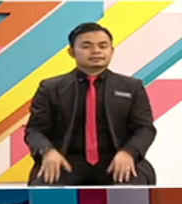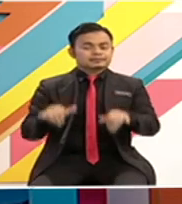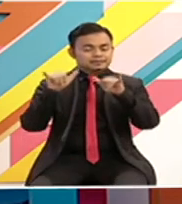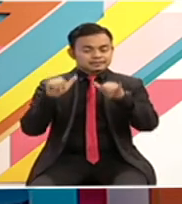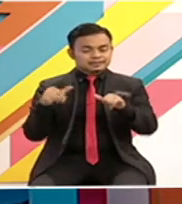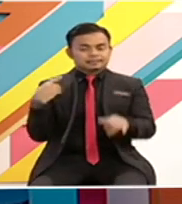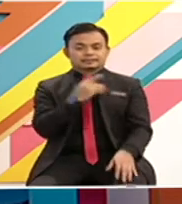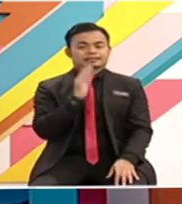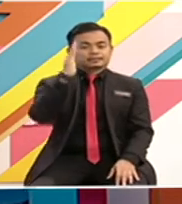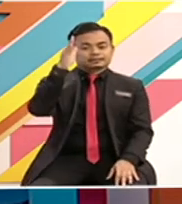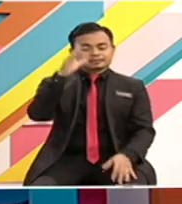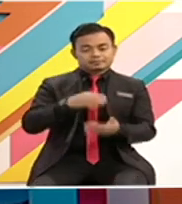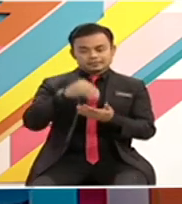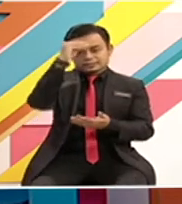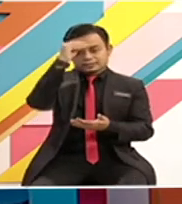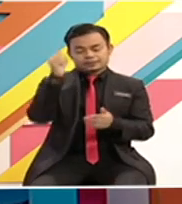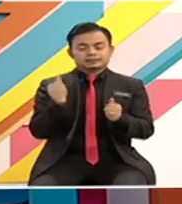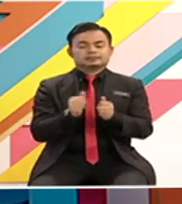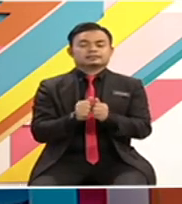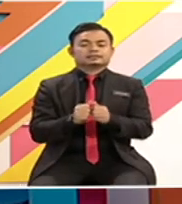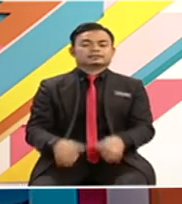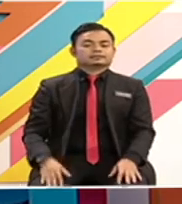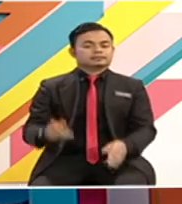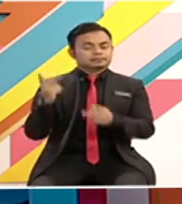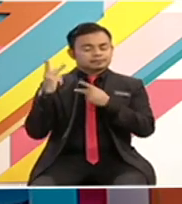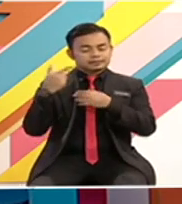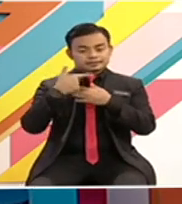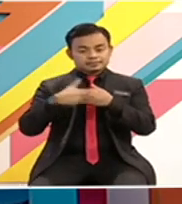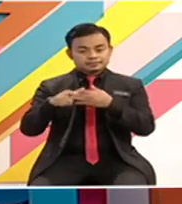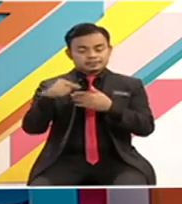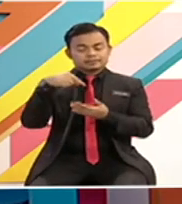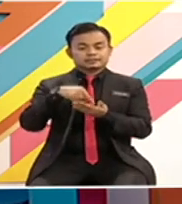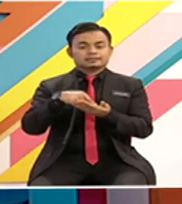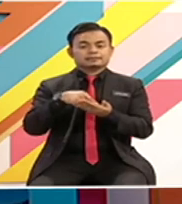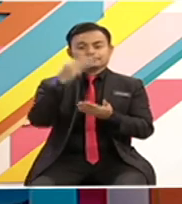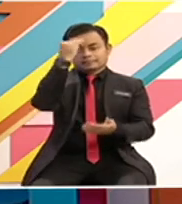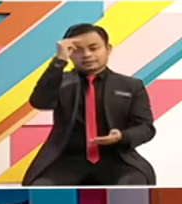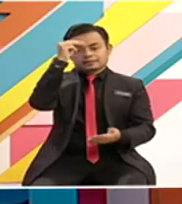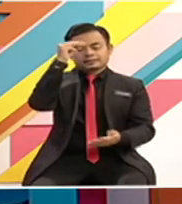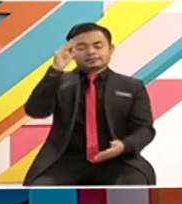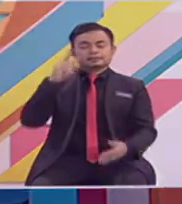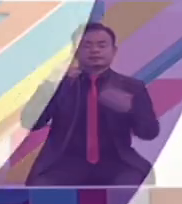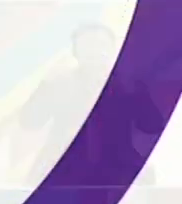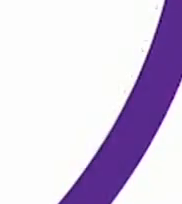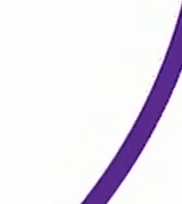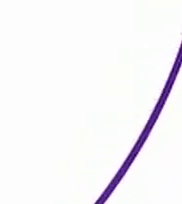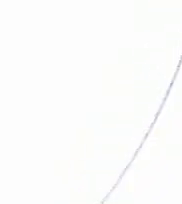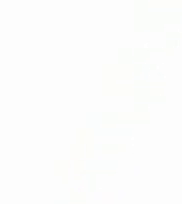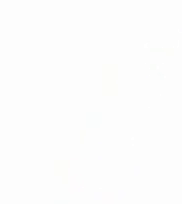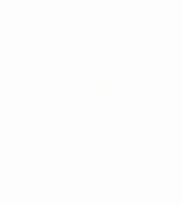Nurhayati dan jangan kemana-mana kita kembali selepas ini di Mohede bkpm no